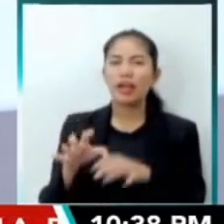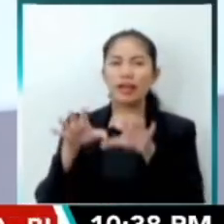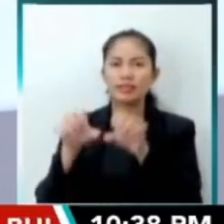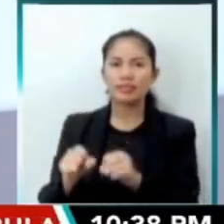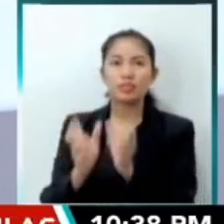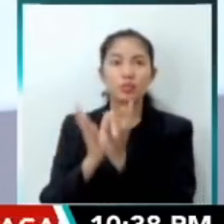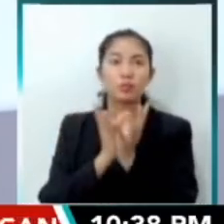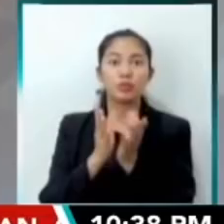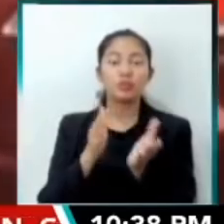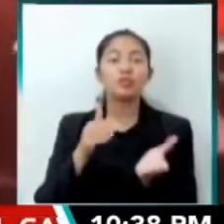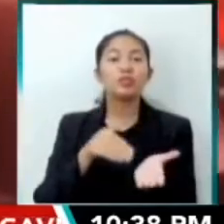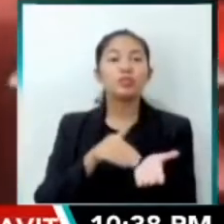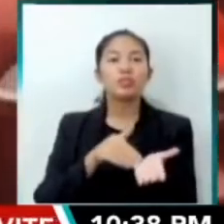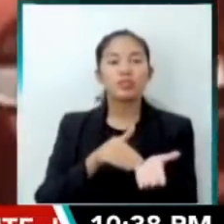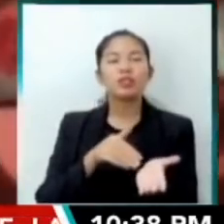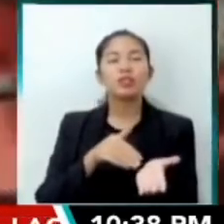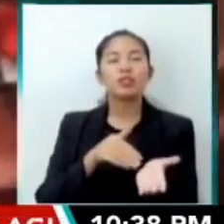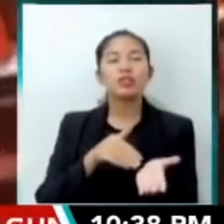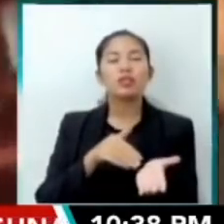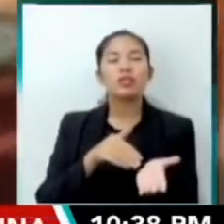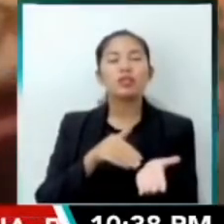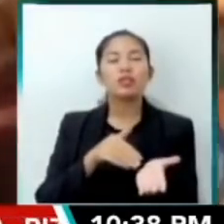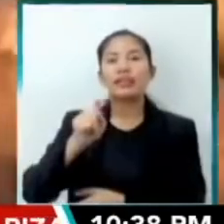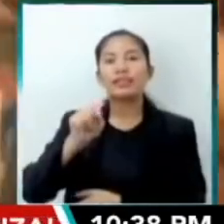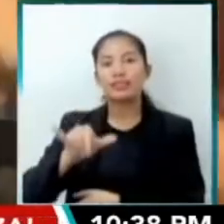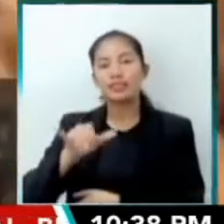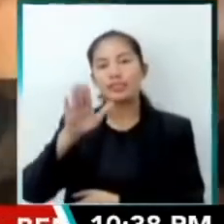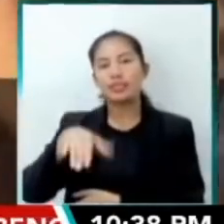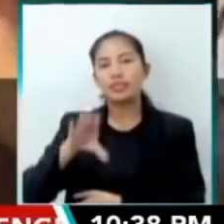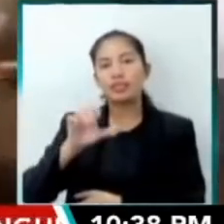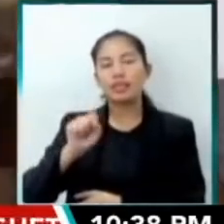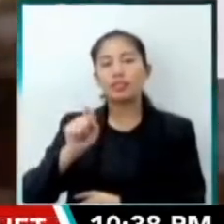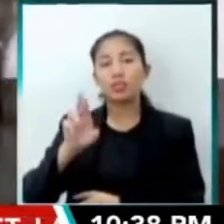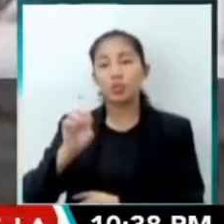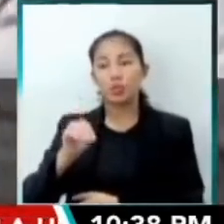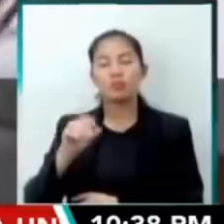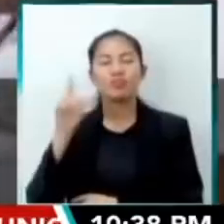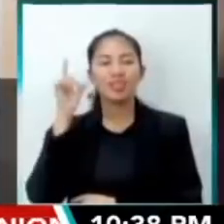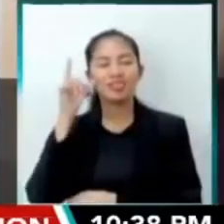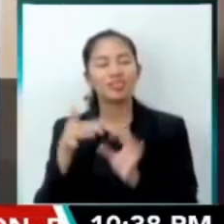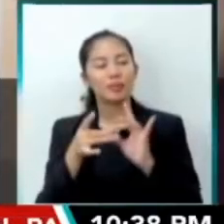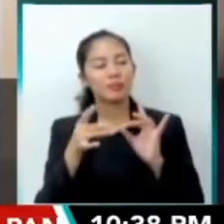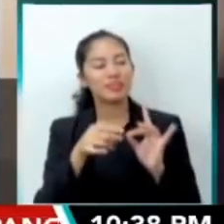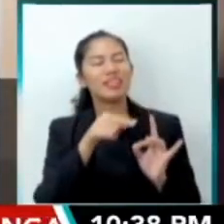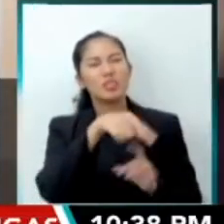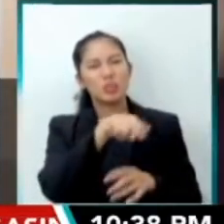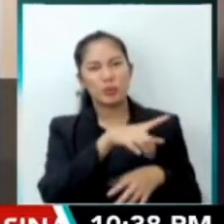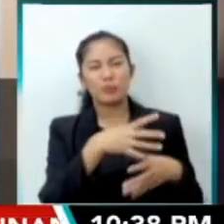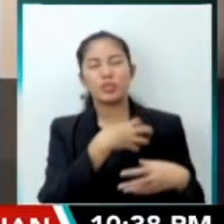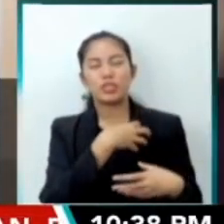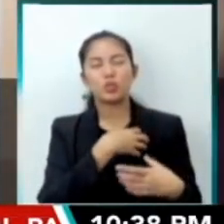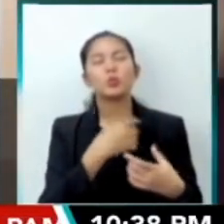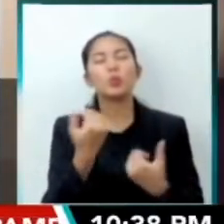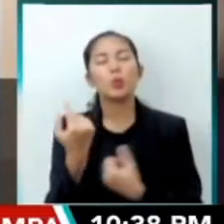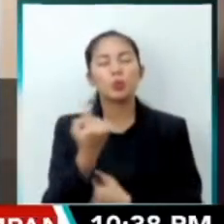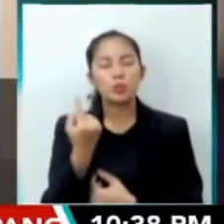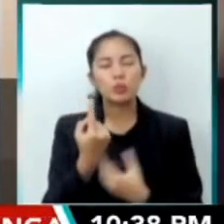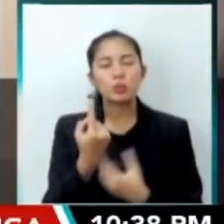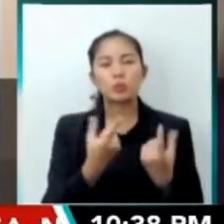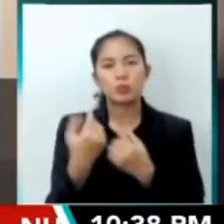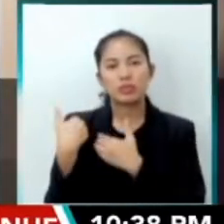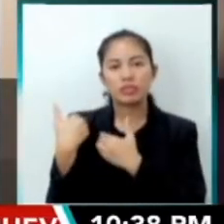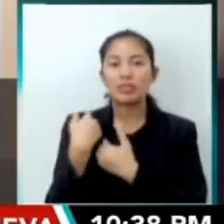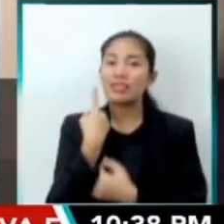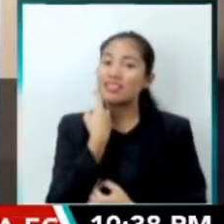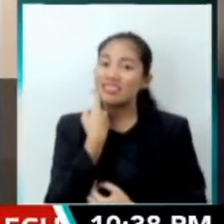Castro. Ayon sa senador, ginagawa lang nila ang kanilang tungkulin. Inaresto noong Biyernes si Castro dahil sa kasong kidnapping at serious